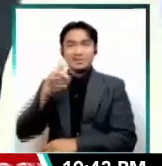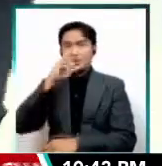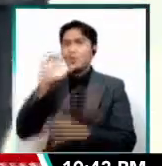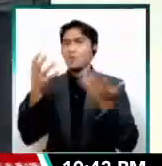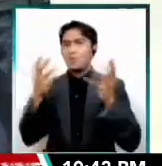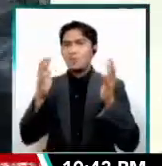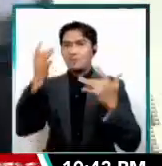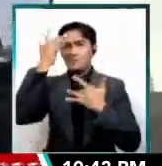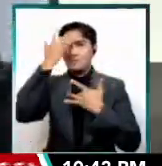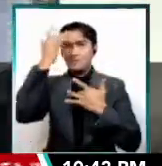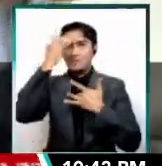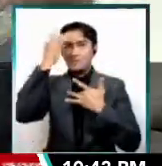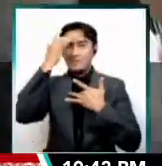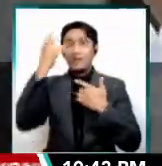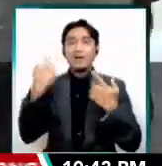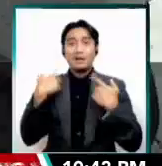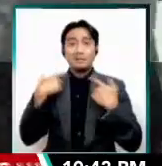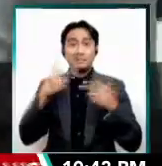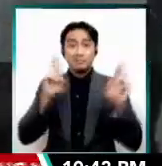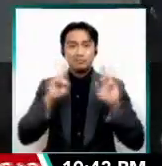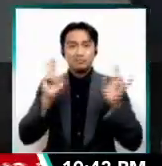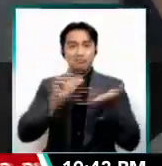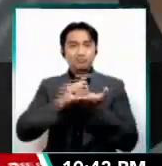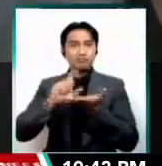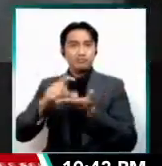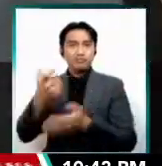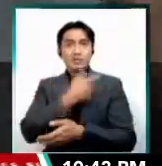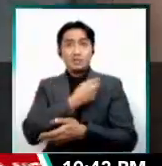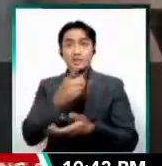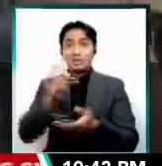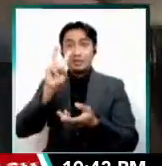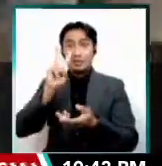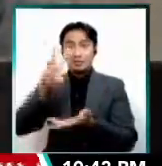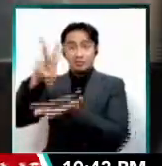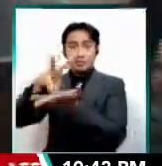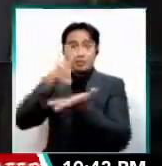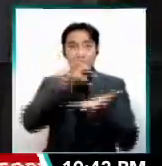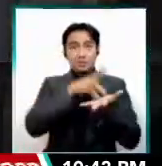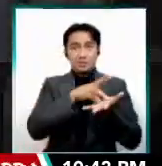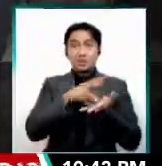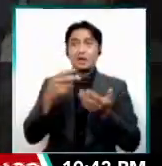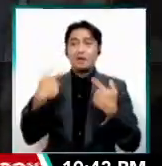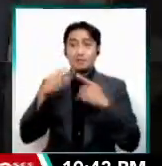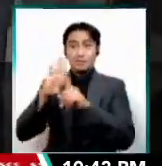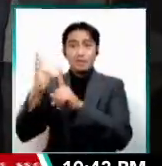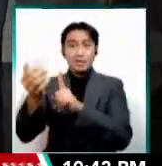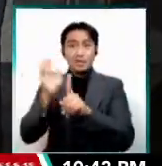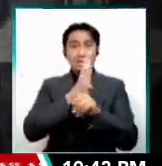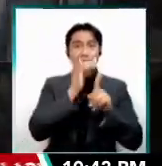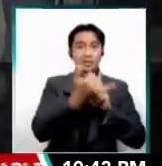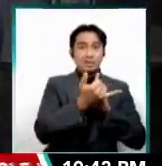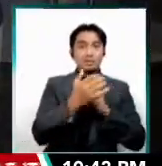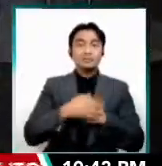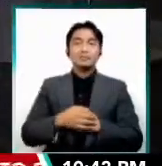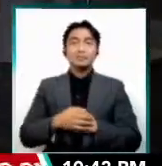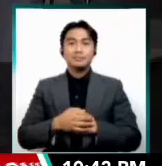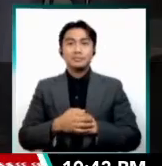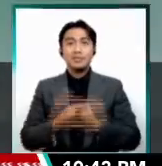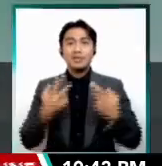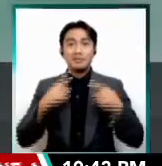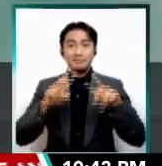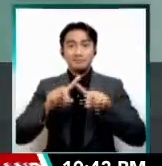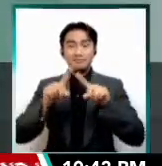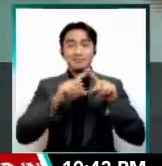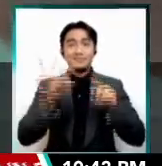ang inilaan para sa kanila sa dalawang site, ang Lakeshore sa Barangay Lower Bikutan at sa Bonifacio High Street. Sa datos ng City